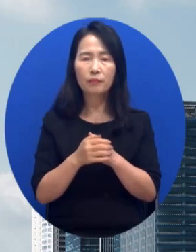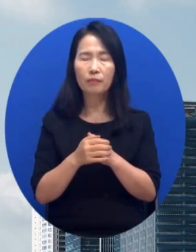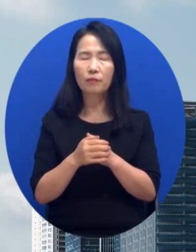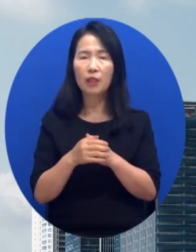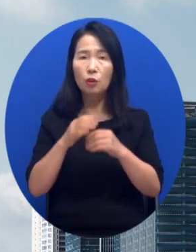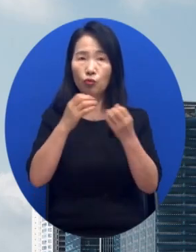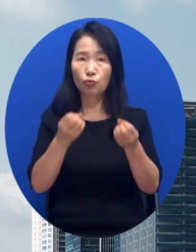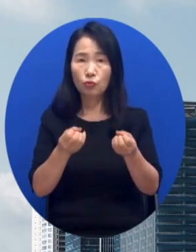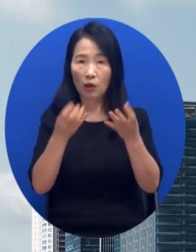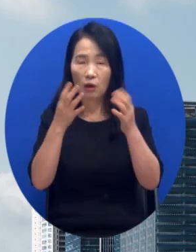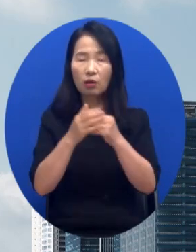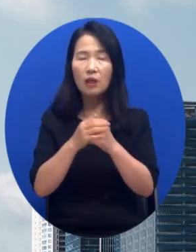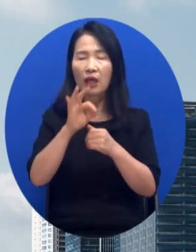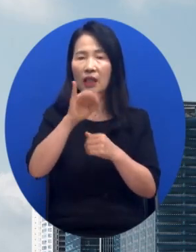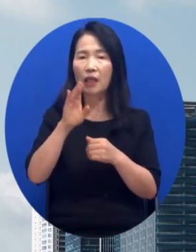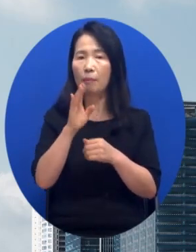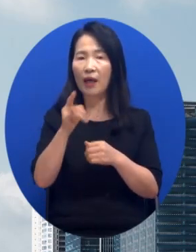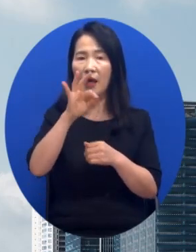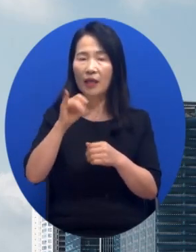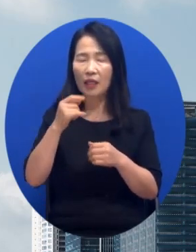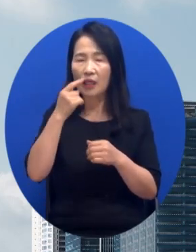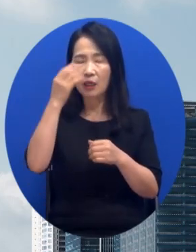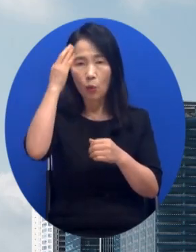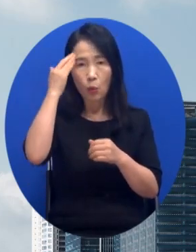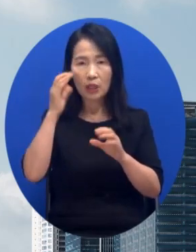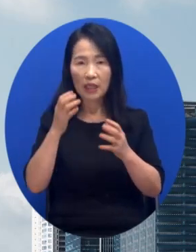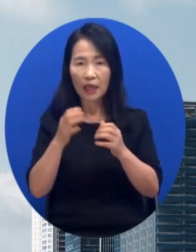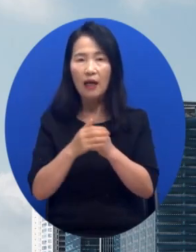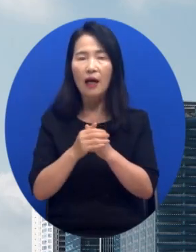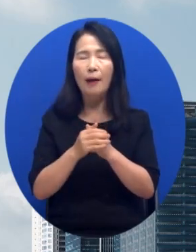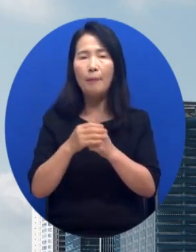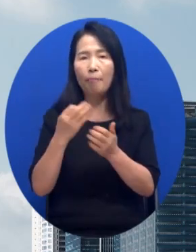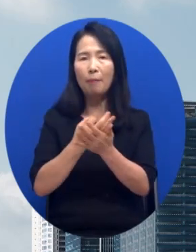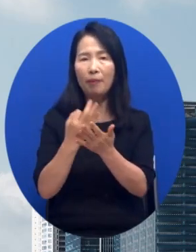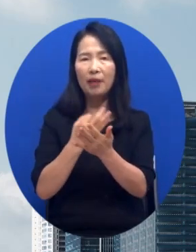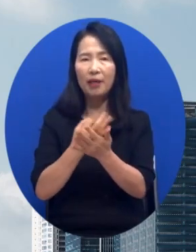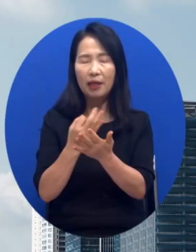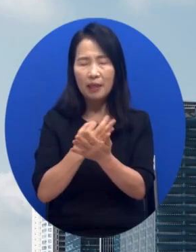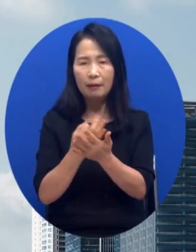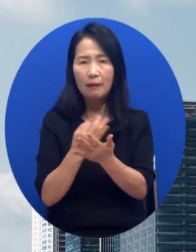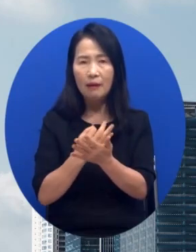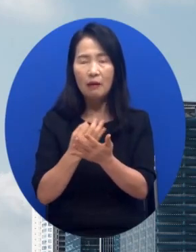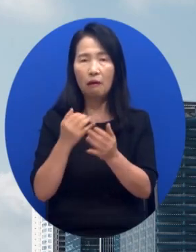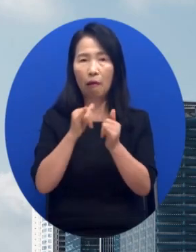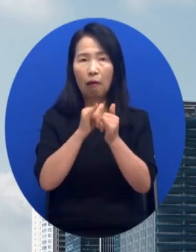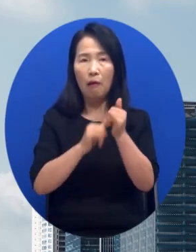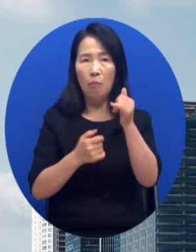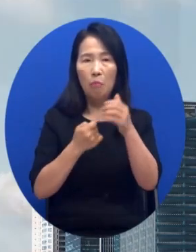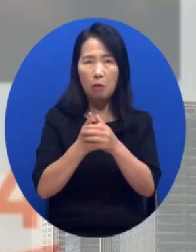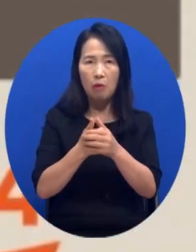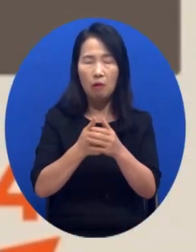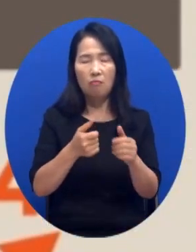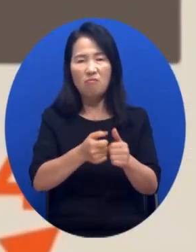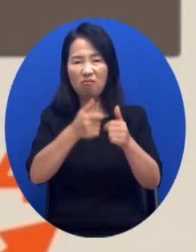추석을 앞두고 이베이 코리아의 한가위 판매 실적이 역대 최대치를 기록했습니다.